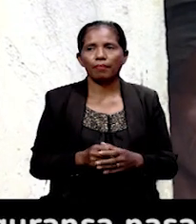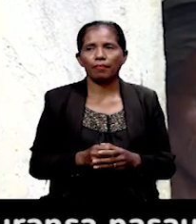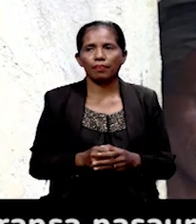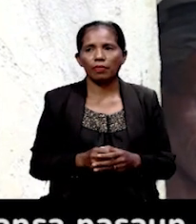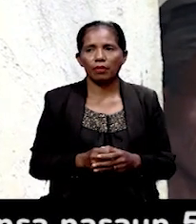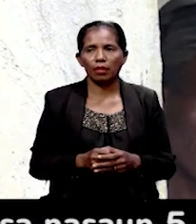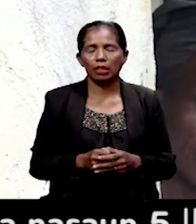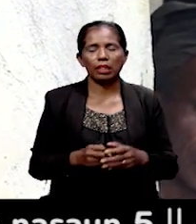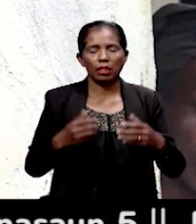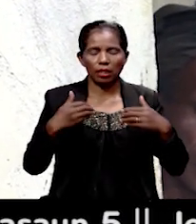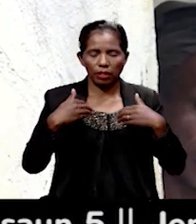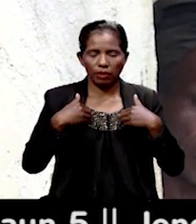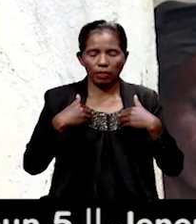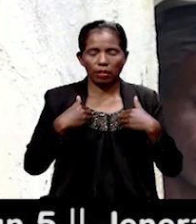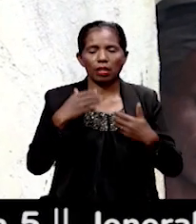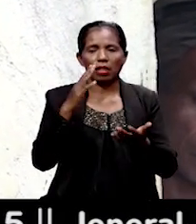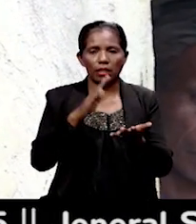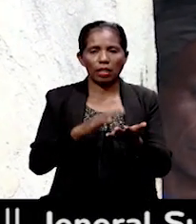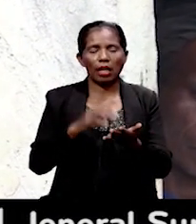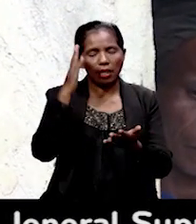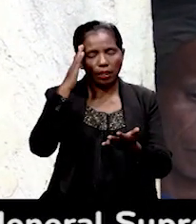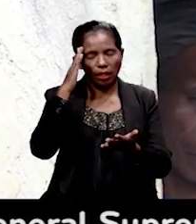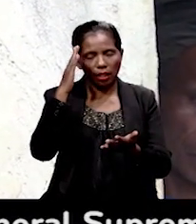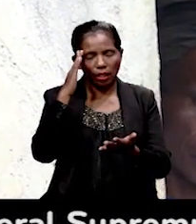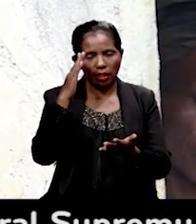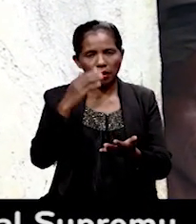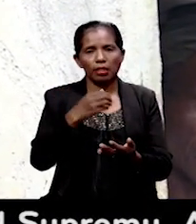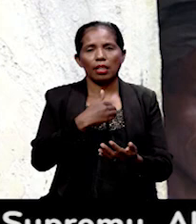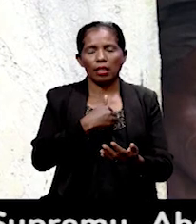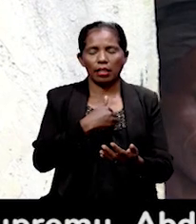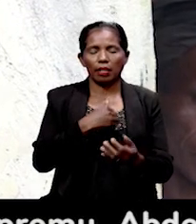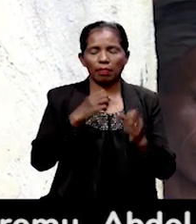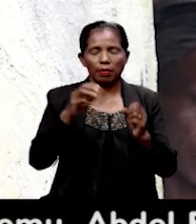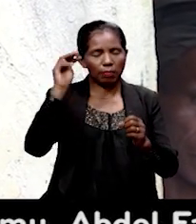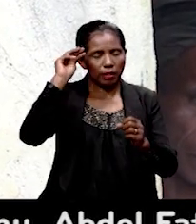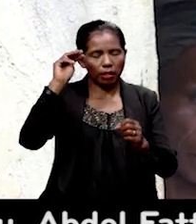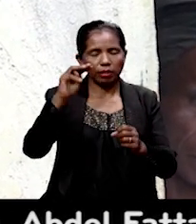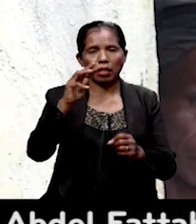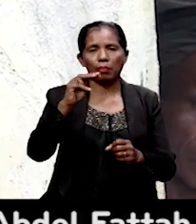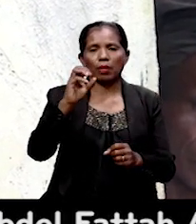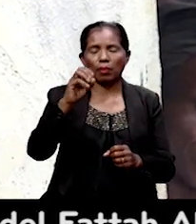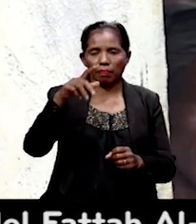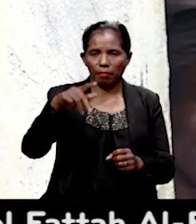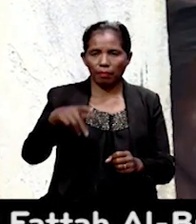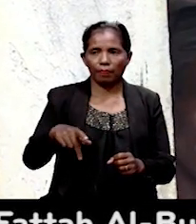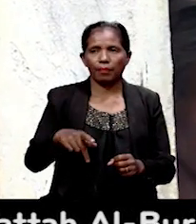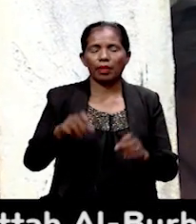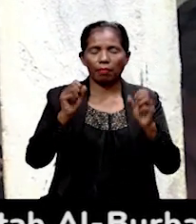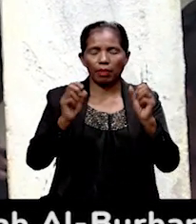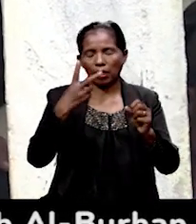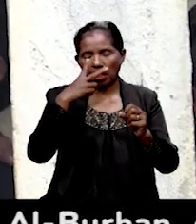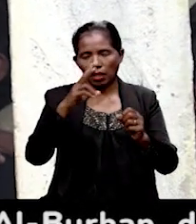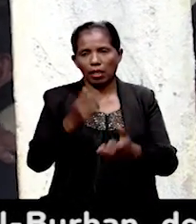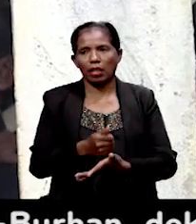se munu kari ko konsilo ministro sera ne ve mata ne laran ba ministro kompetente ser ne kari pela ta mata ne ti ba ha